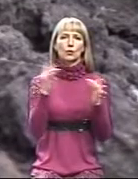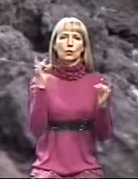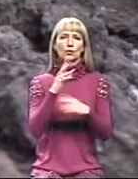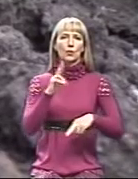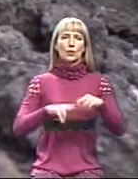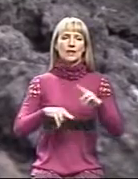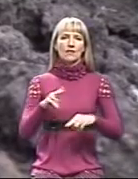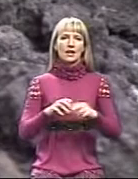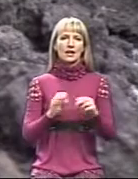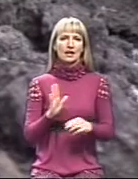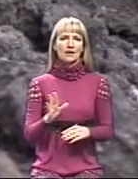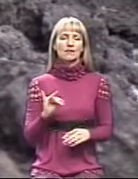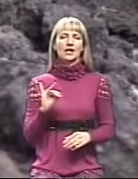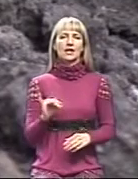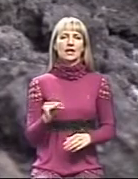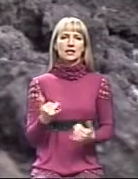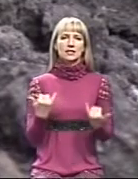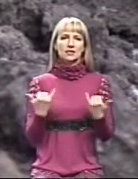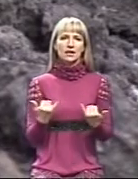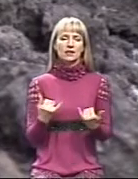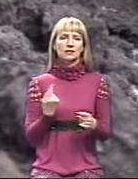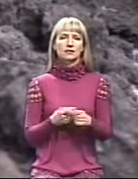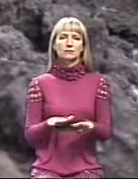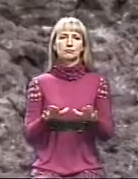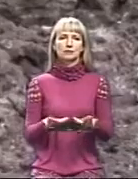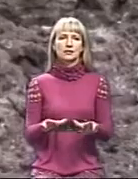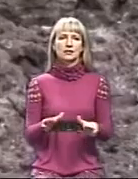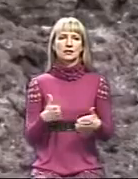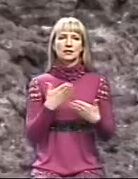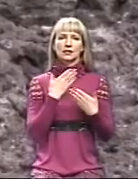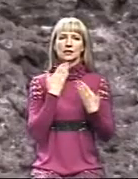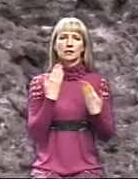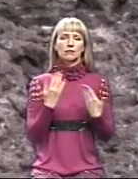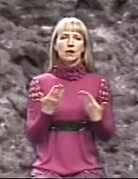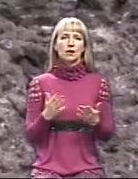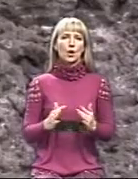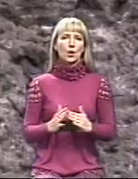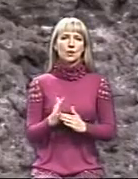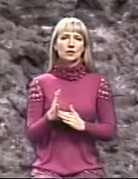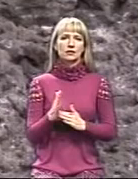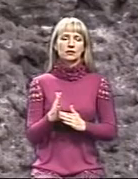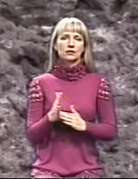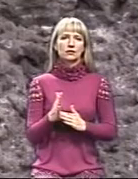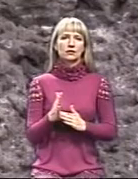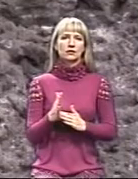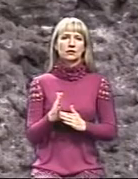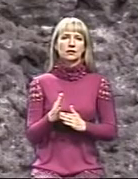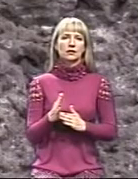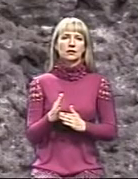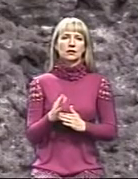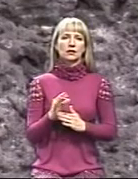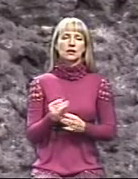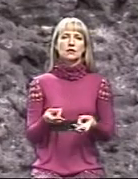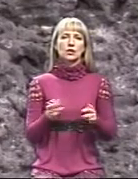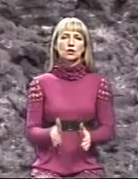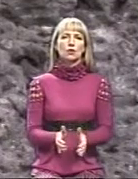будівельників. І, власне, зараз на цьому місці немає ніякої рослинності. Залишки стовбуру, як